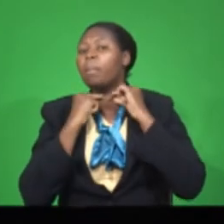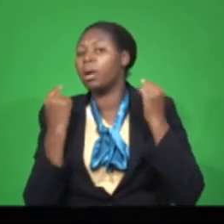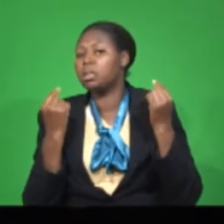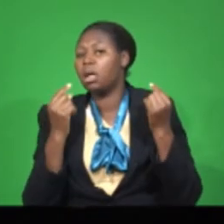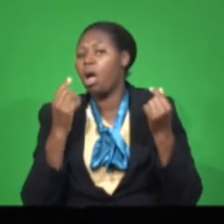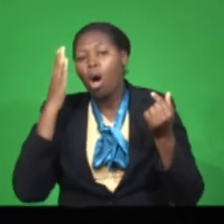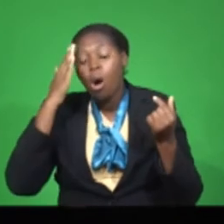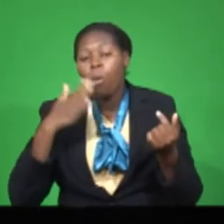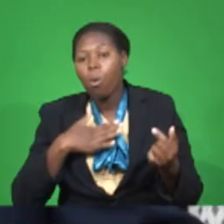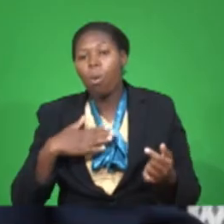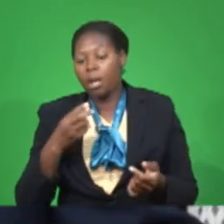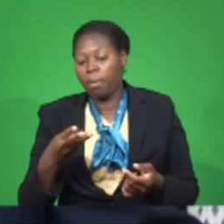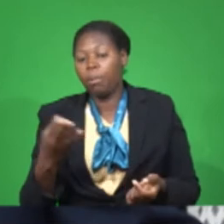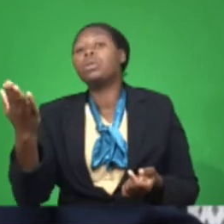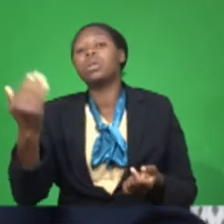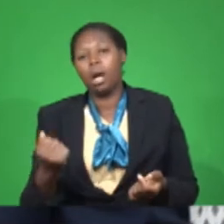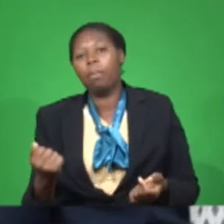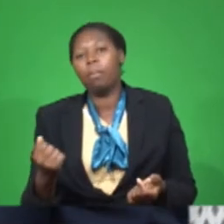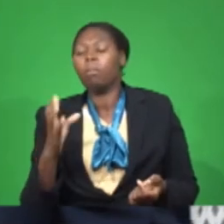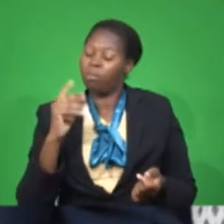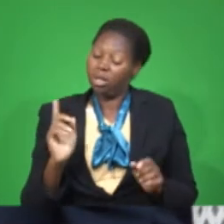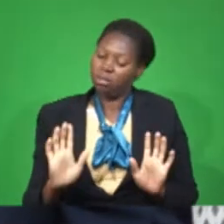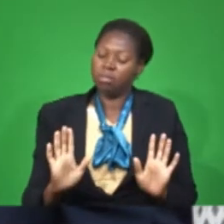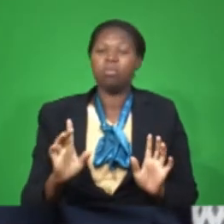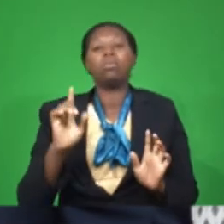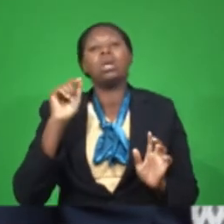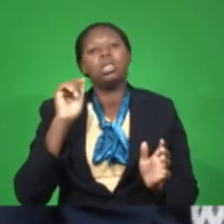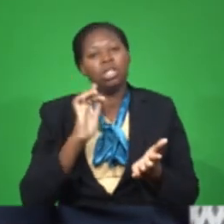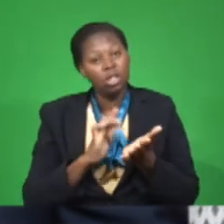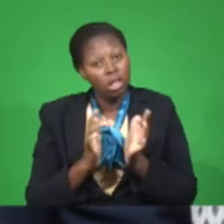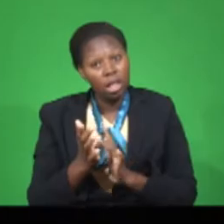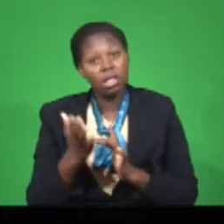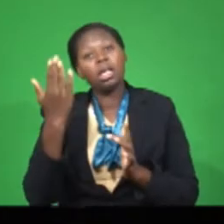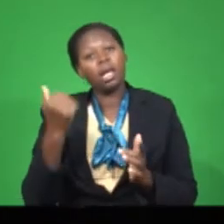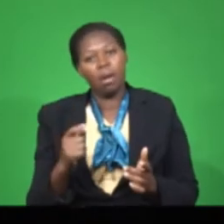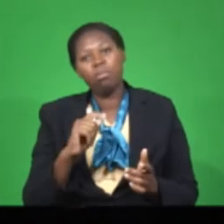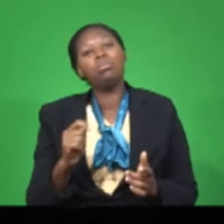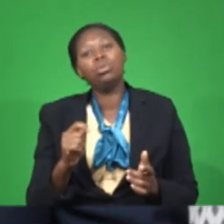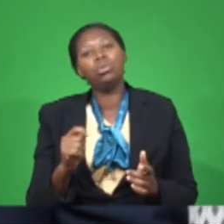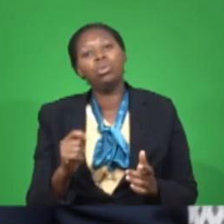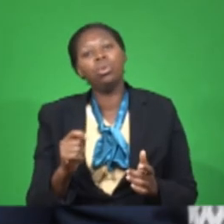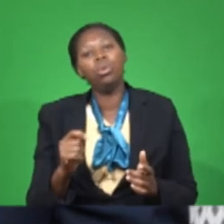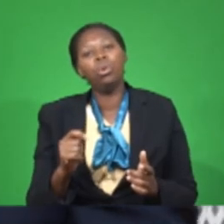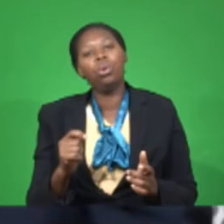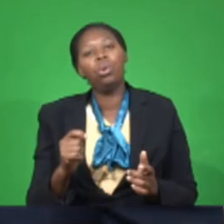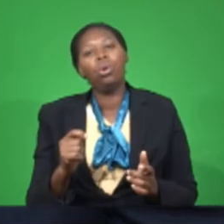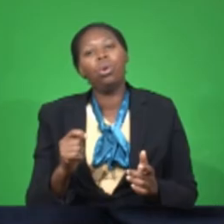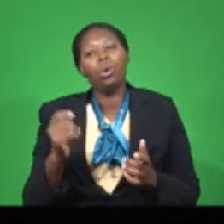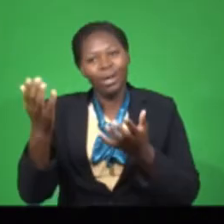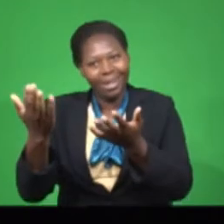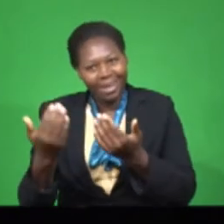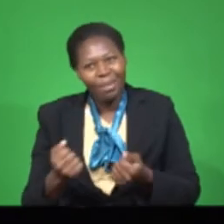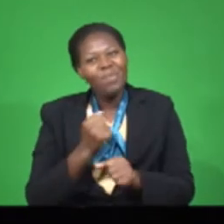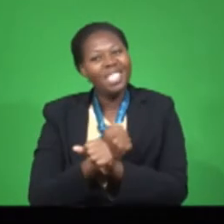kuuya kuzonyengetedza vatadzi. Ndozvaakafira pamuchinjikwa. Kunyengetedza mutadzi. Kuti auye kuruponeswa.